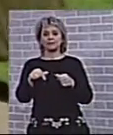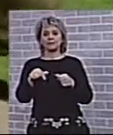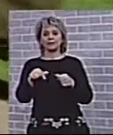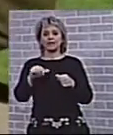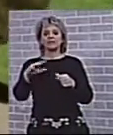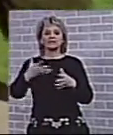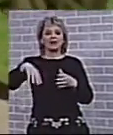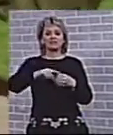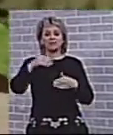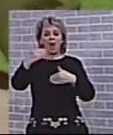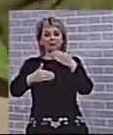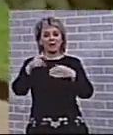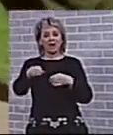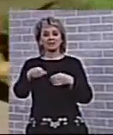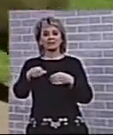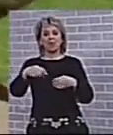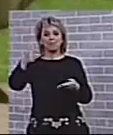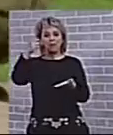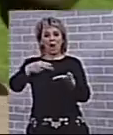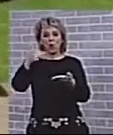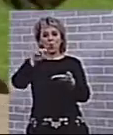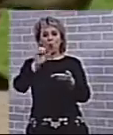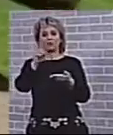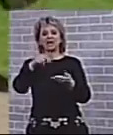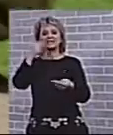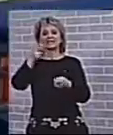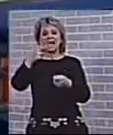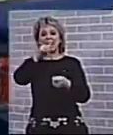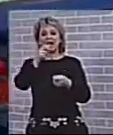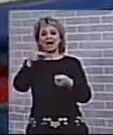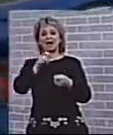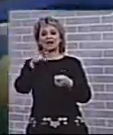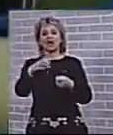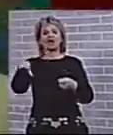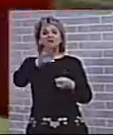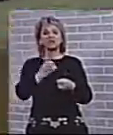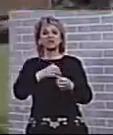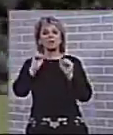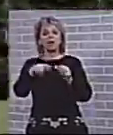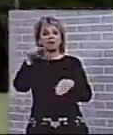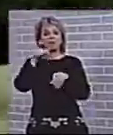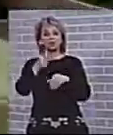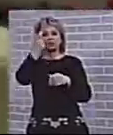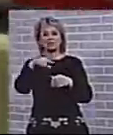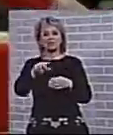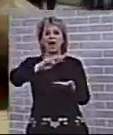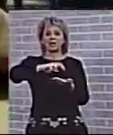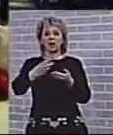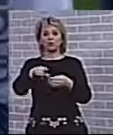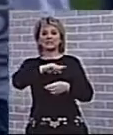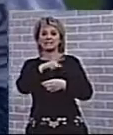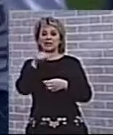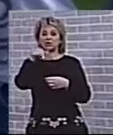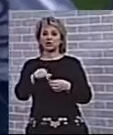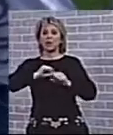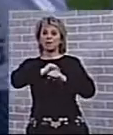Со всеми операциями и проковкой, и закалкой. А еще все желающие смогли почувствовать себя акробатами и